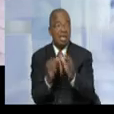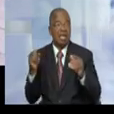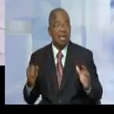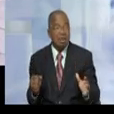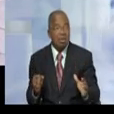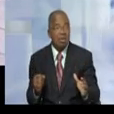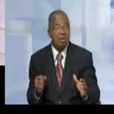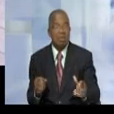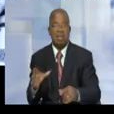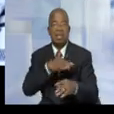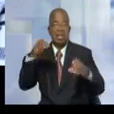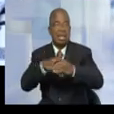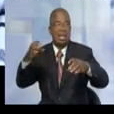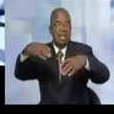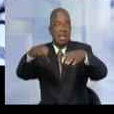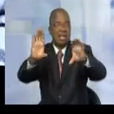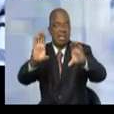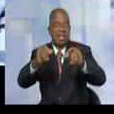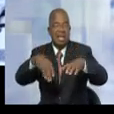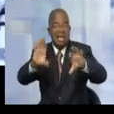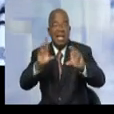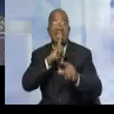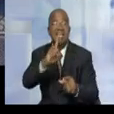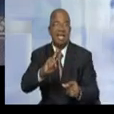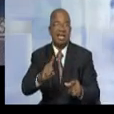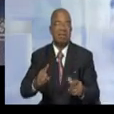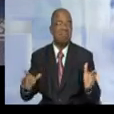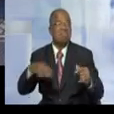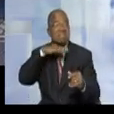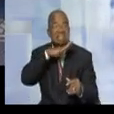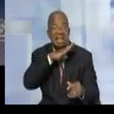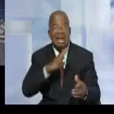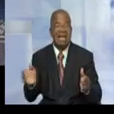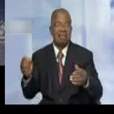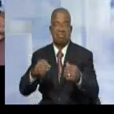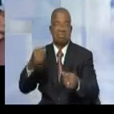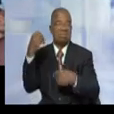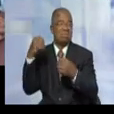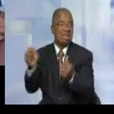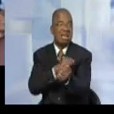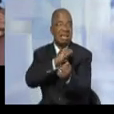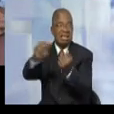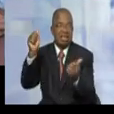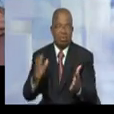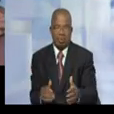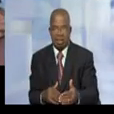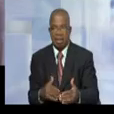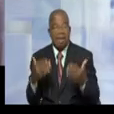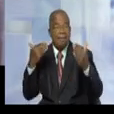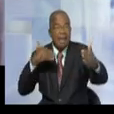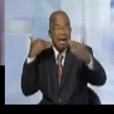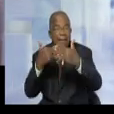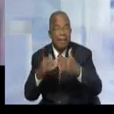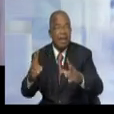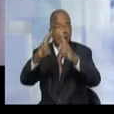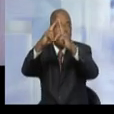CP1, 7 ans, et Kouakou Adjoa Florence, 8 ans, inscrite au cours préparatoire à deuxième